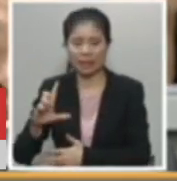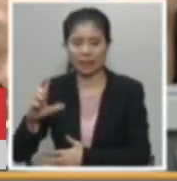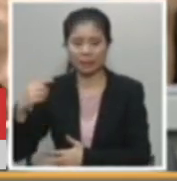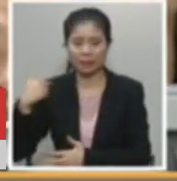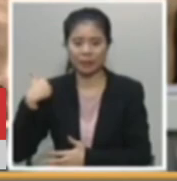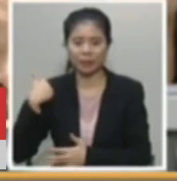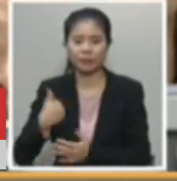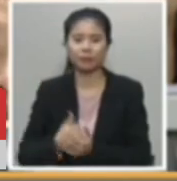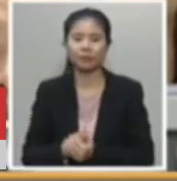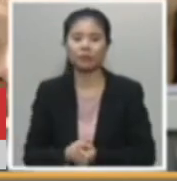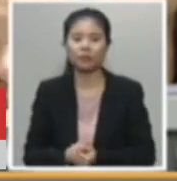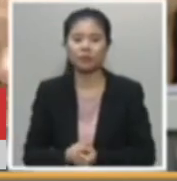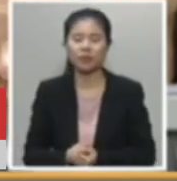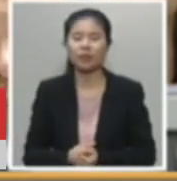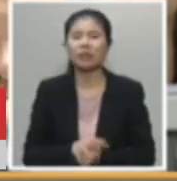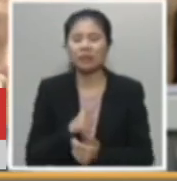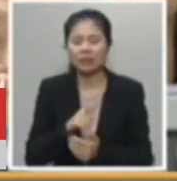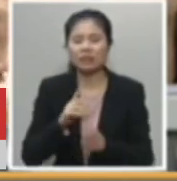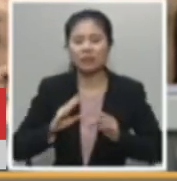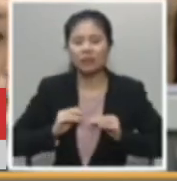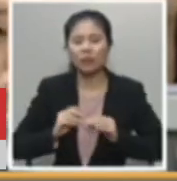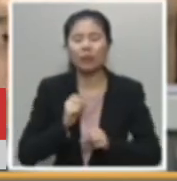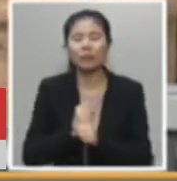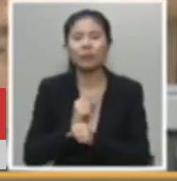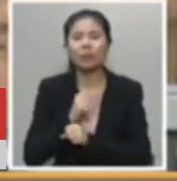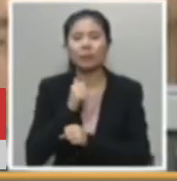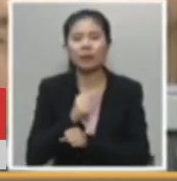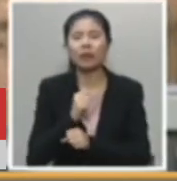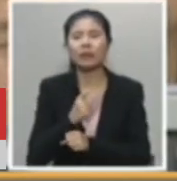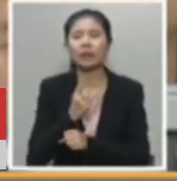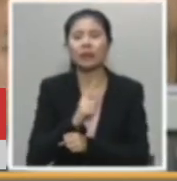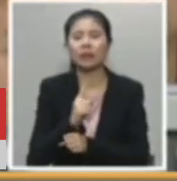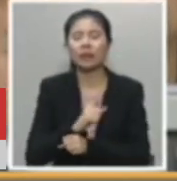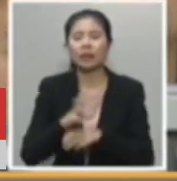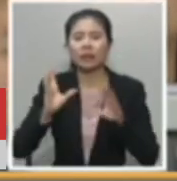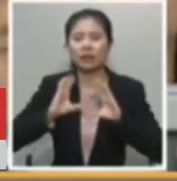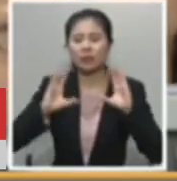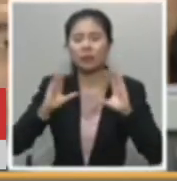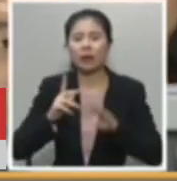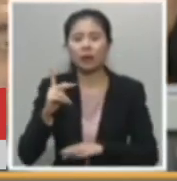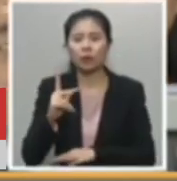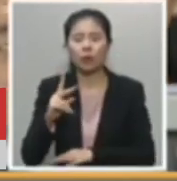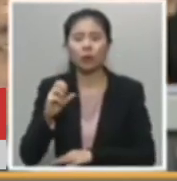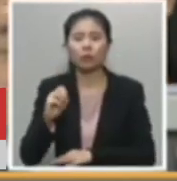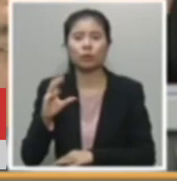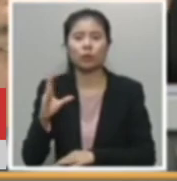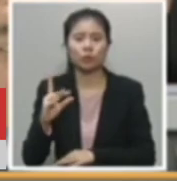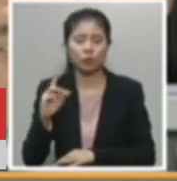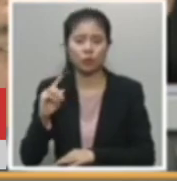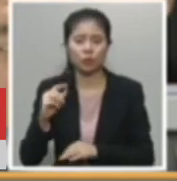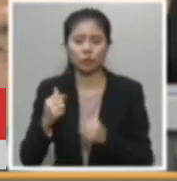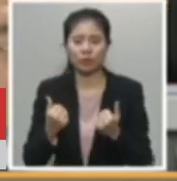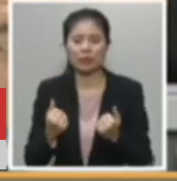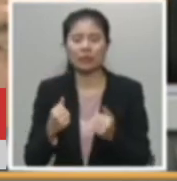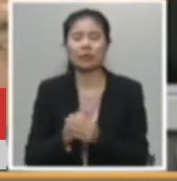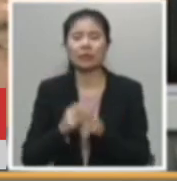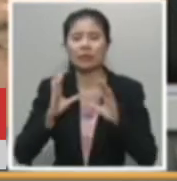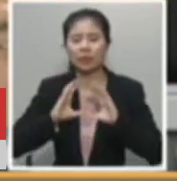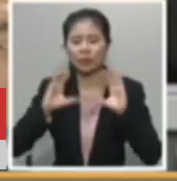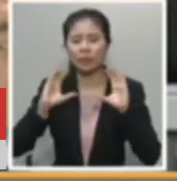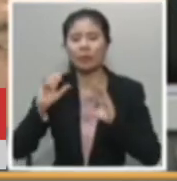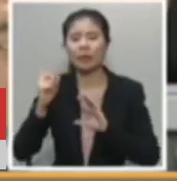ทอย่างนี้เนี่ยผมจะรับได้ยังไงครับว่ารัฐบาลคสช.จนกระทั่งทุกวันนี้รัฐบาลชุดใหม่ก็เป็นชุ